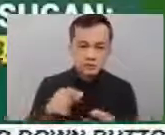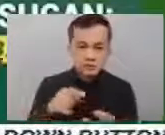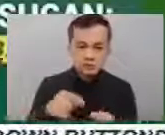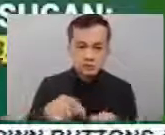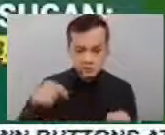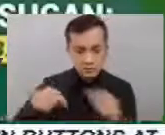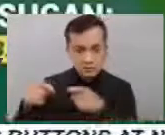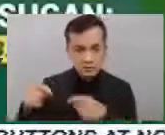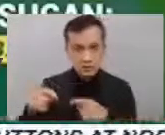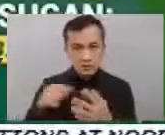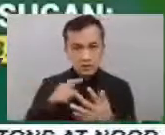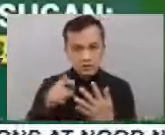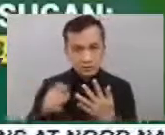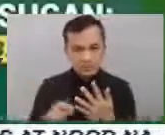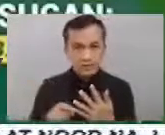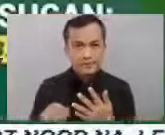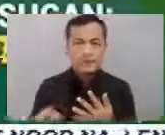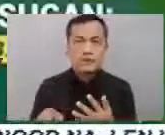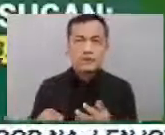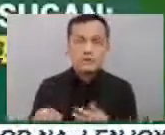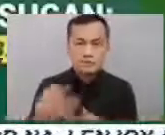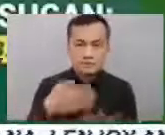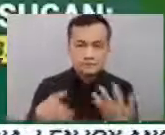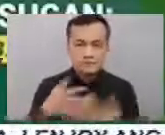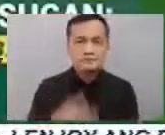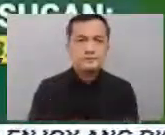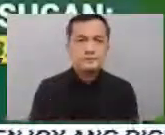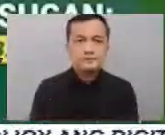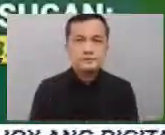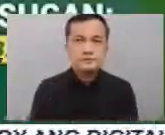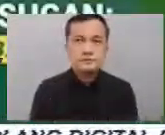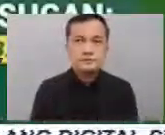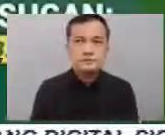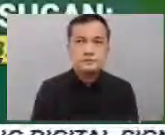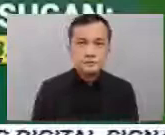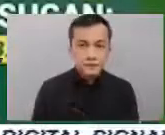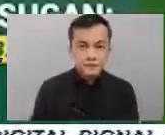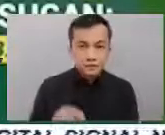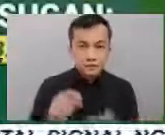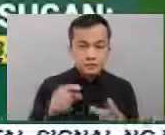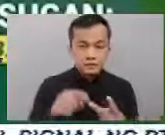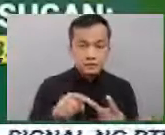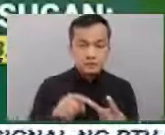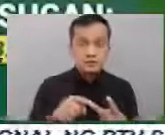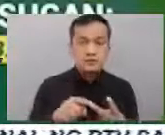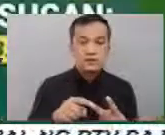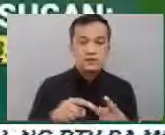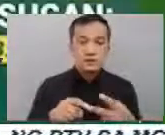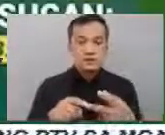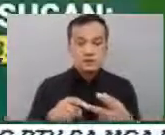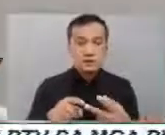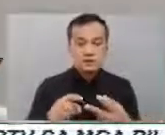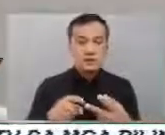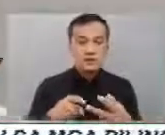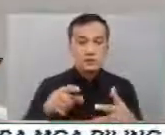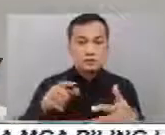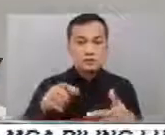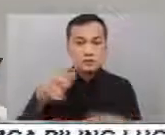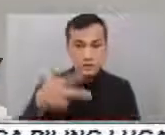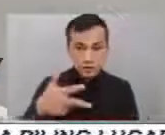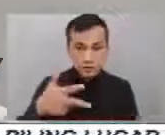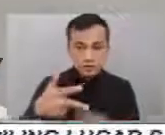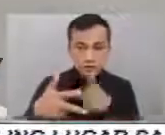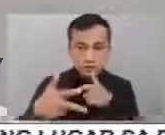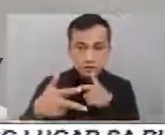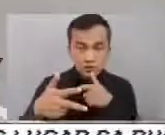July 31, during our repeat swabbing, we have one household member that turned out to be positive. Ang